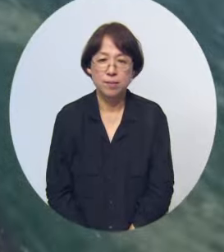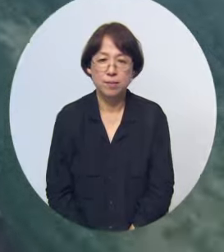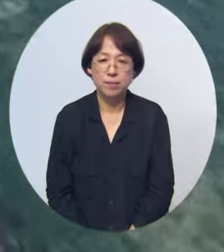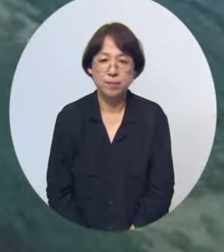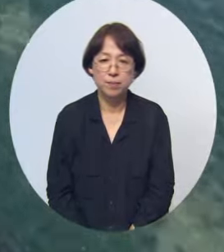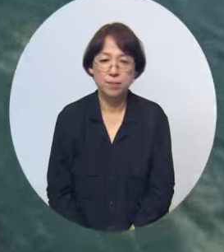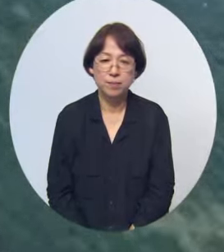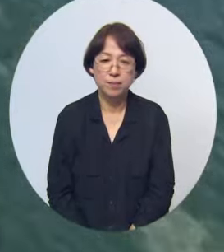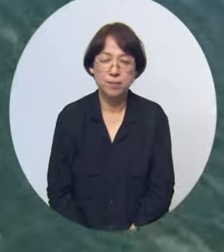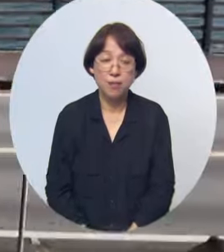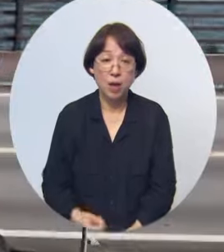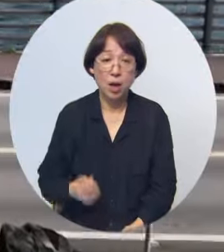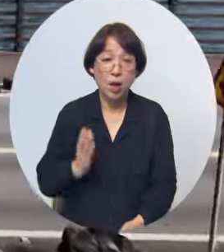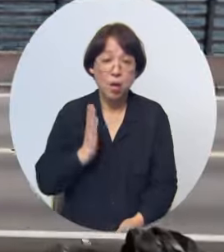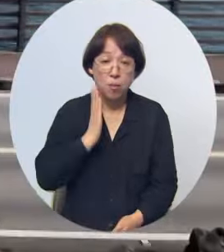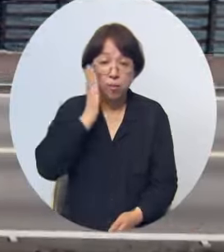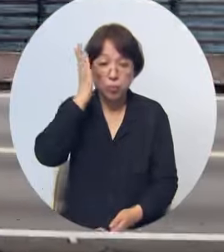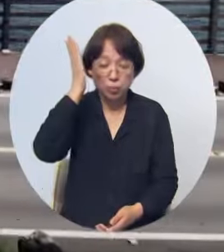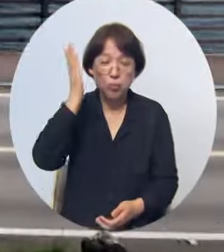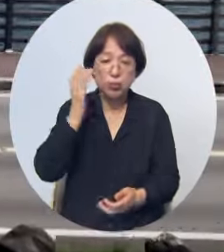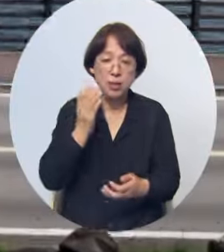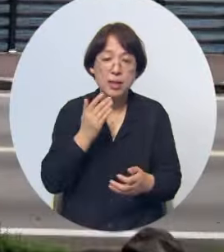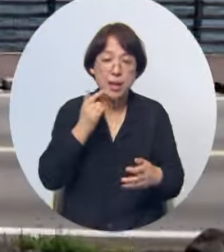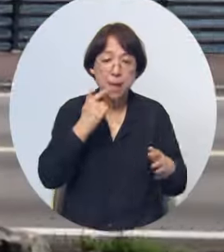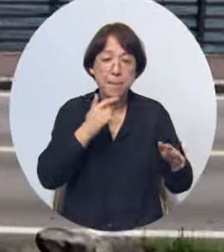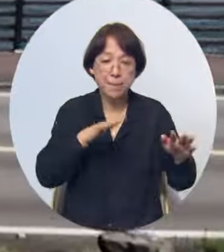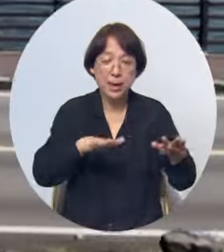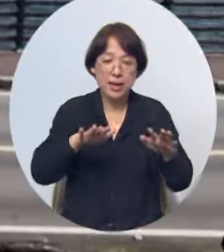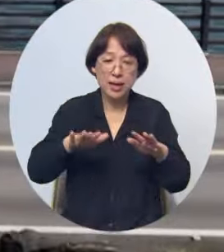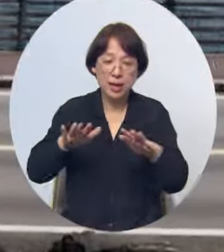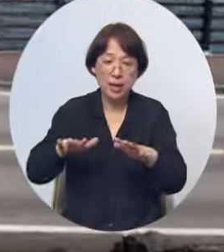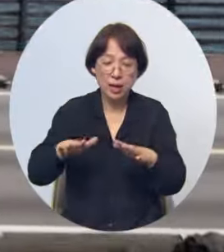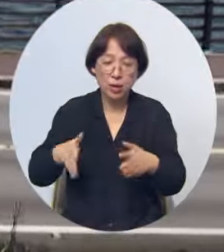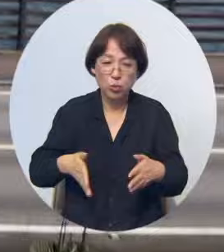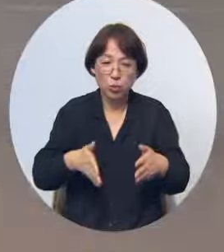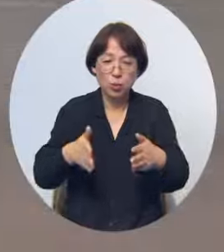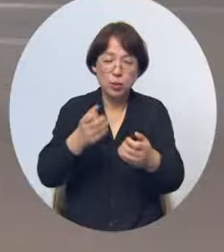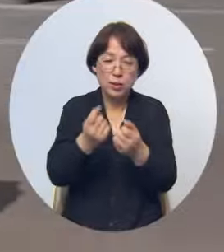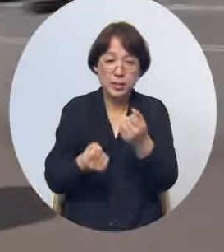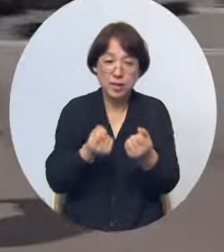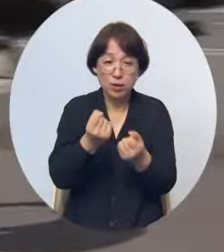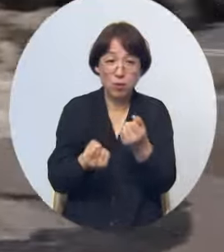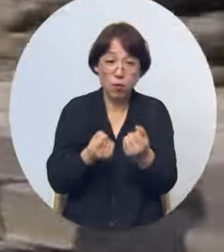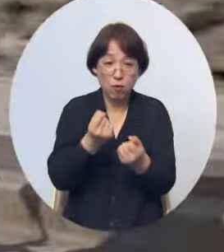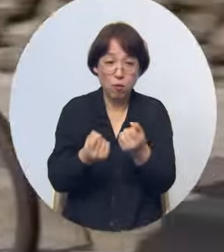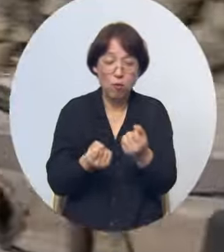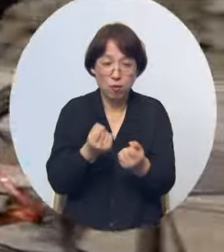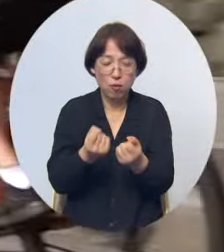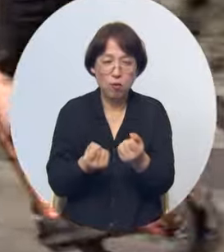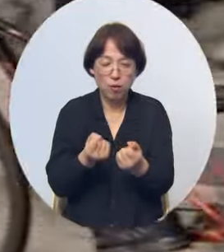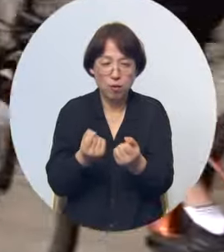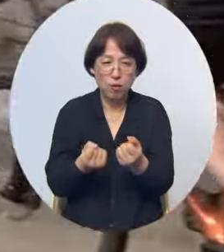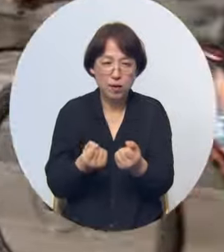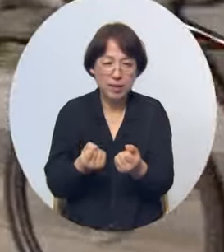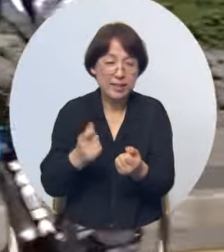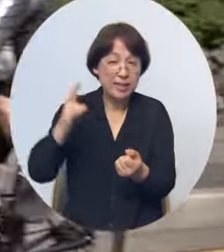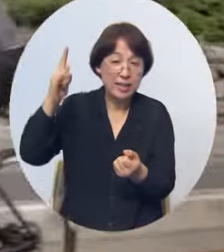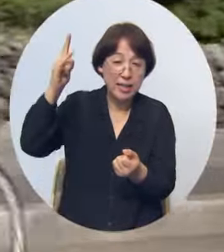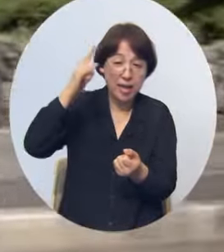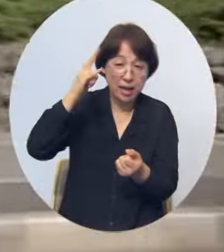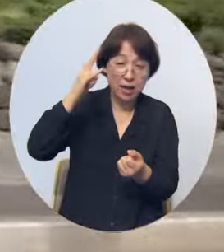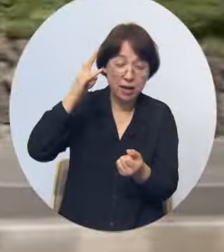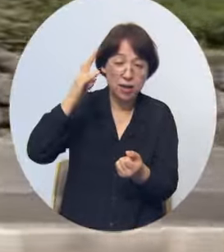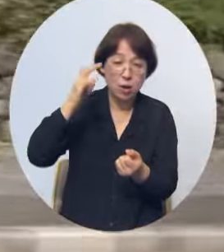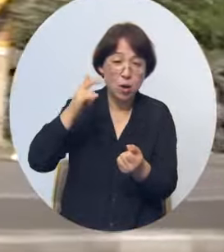눈이 시리게 푸른 바닷가 옆 해안 도로를 자전거가 힘차게 달립니다. 뜨거운 태양에도 아랑곳하지 않고